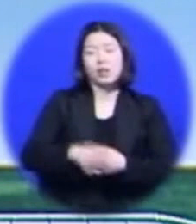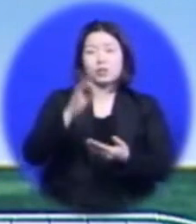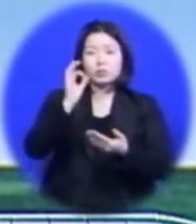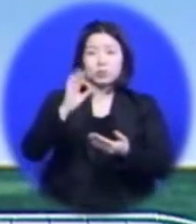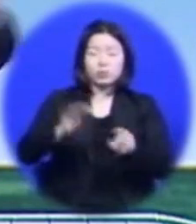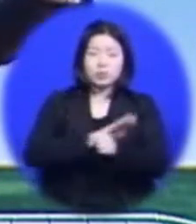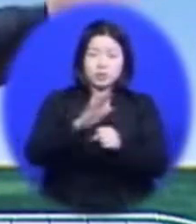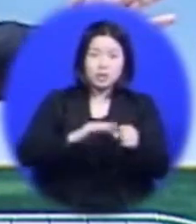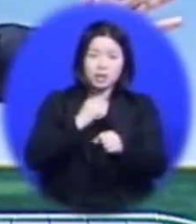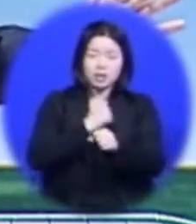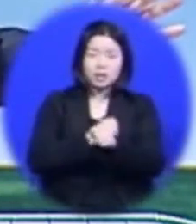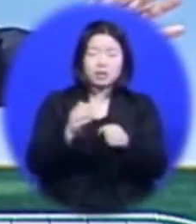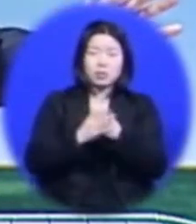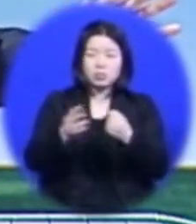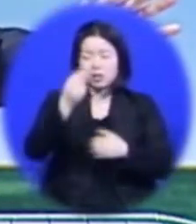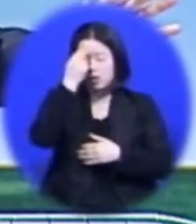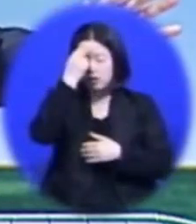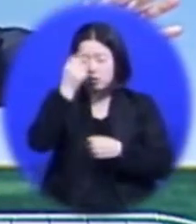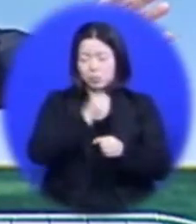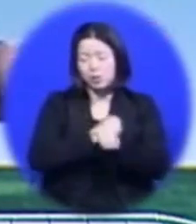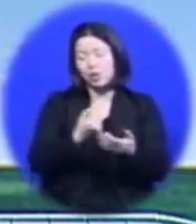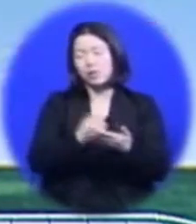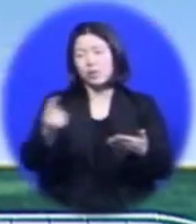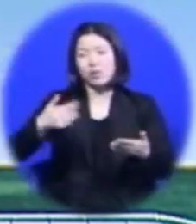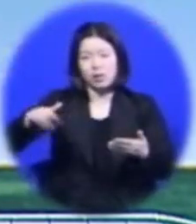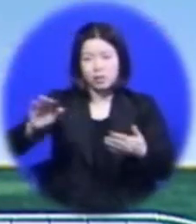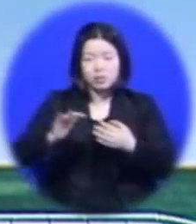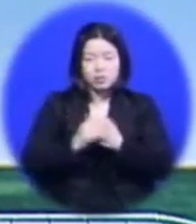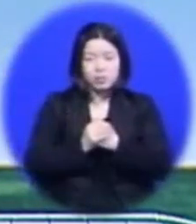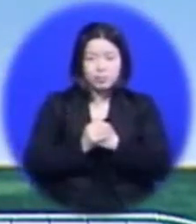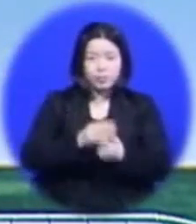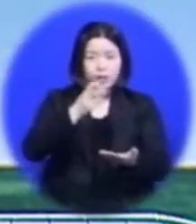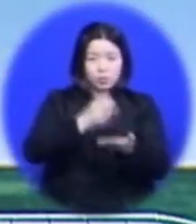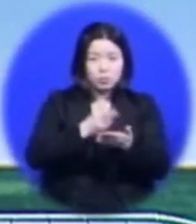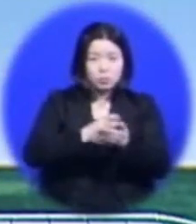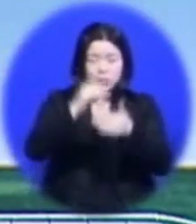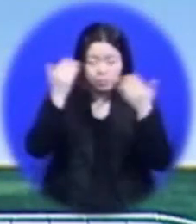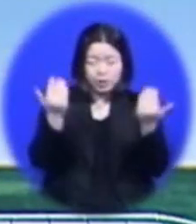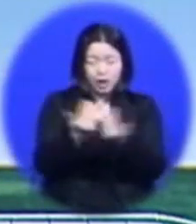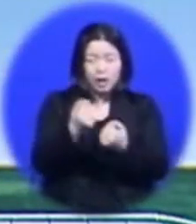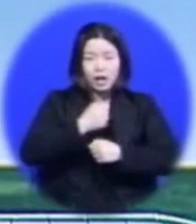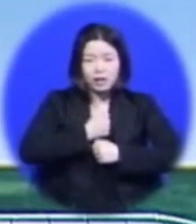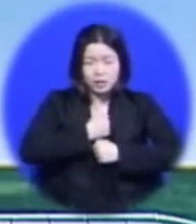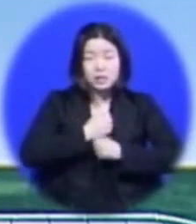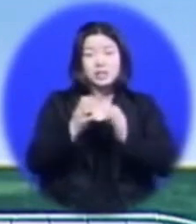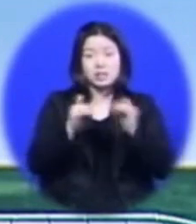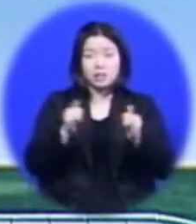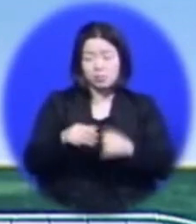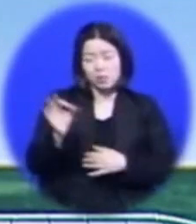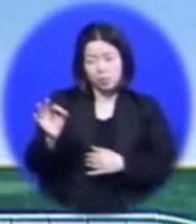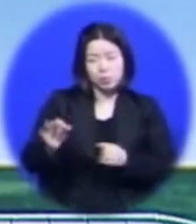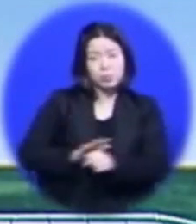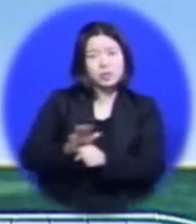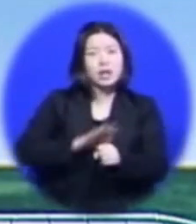때문에 근심하여 떠나갔습니다. 율법을 다 지킨 사람이 돈을 사랑하고 있었어요.